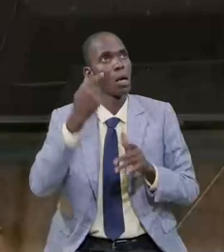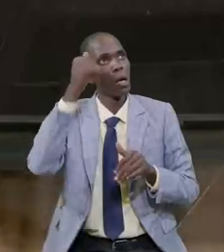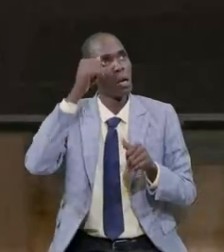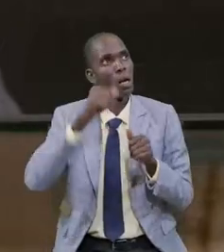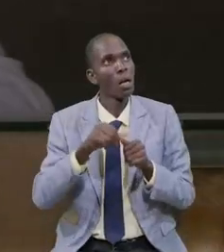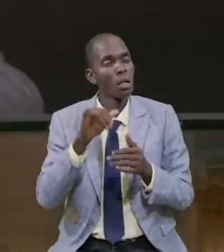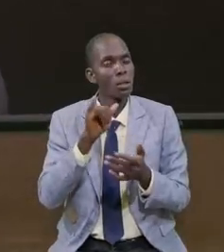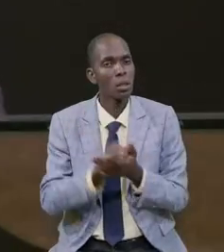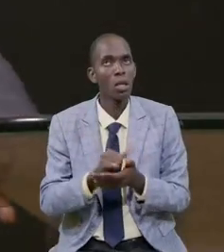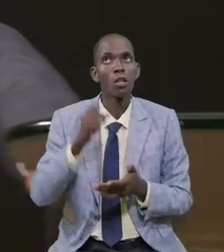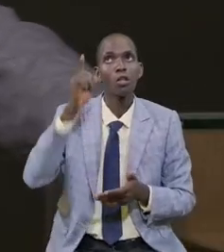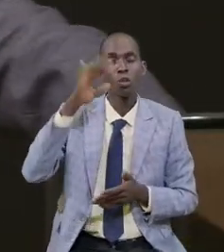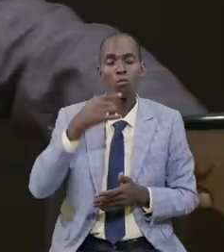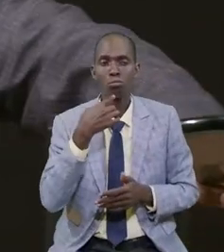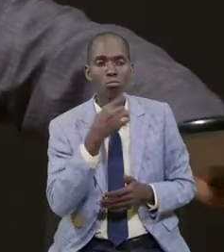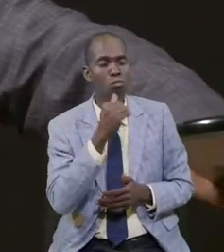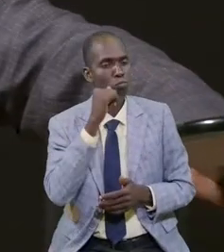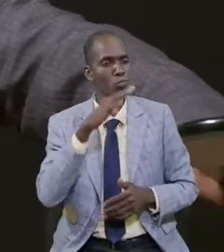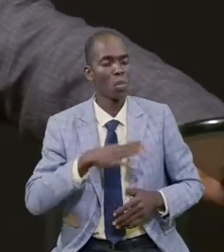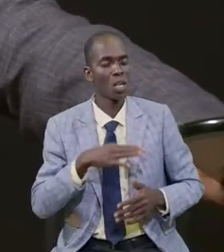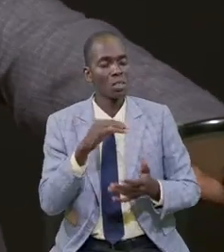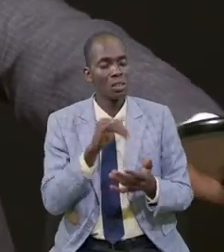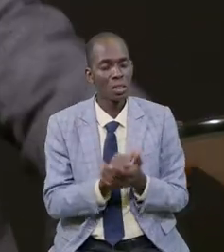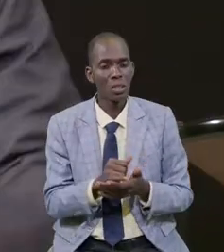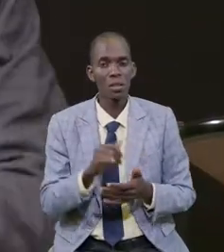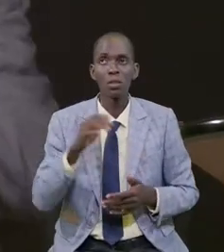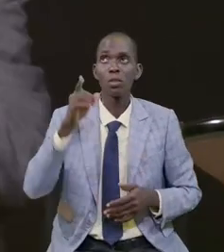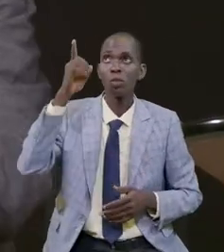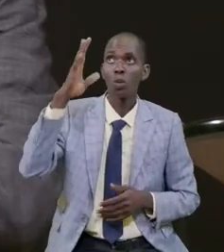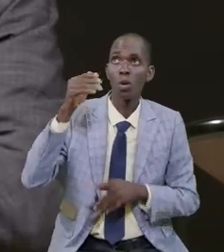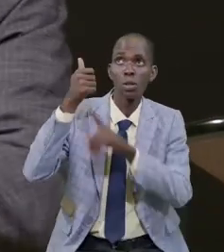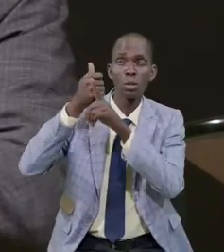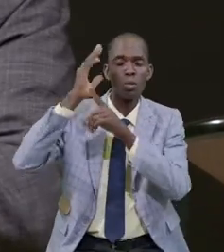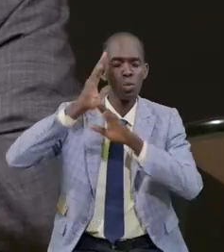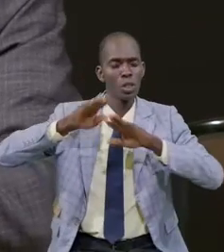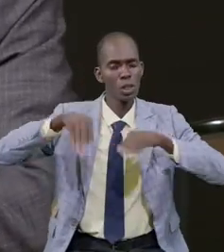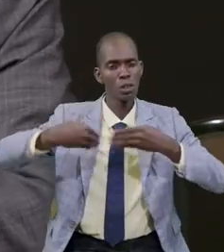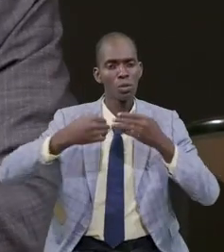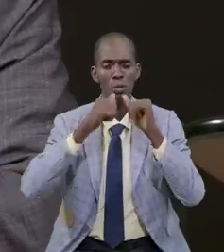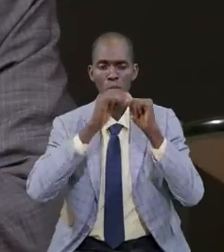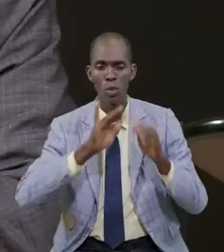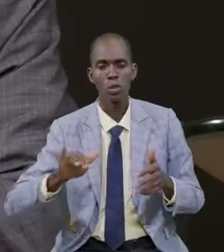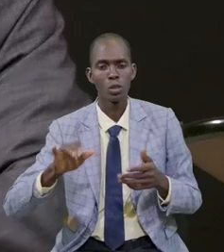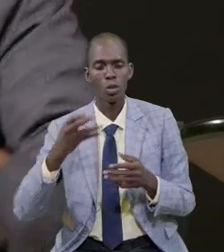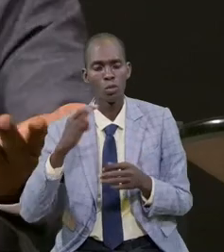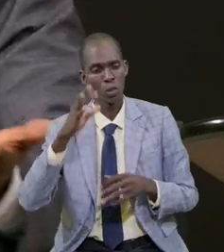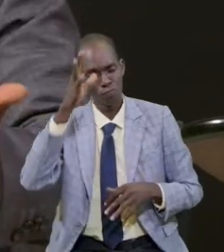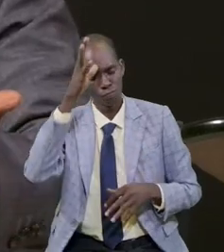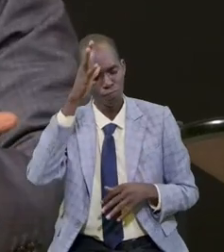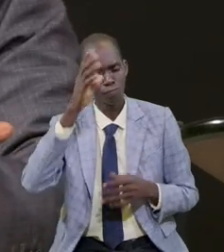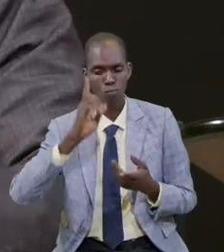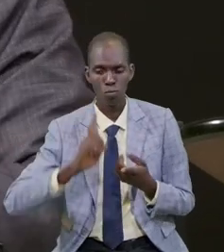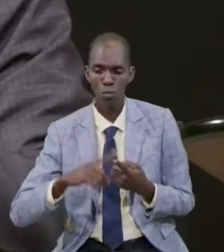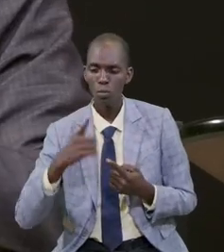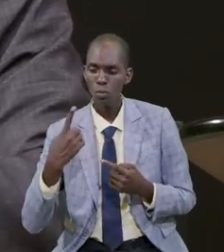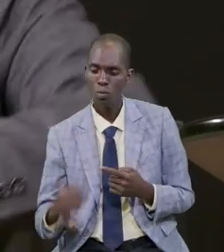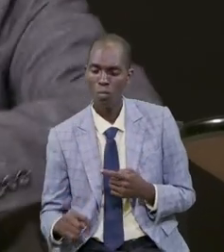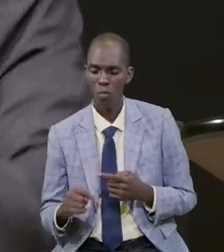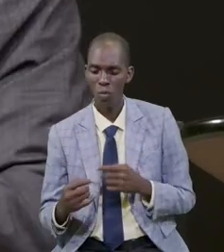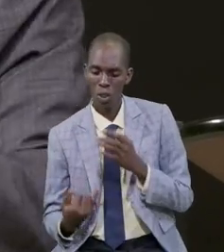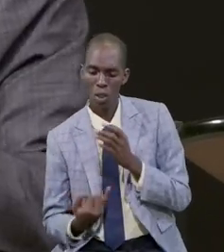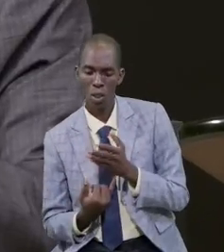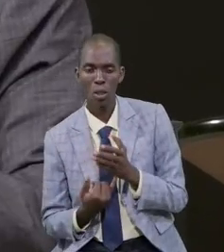que, et qu'il va donner la bénédiction au petit qui est Jacob, qui est le cadet. Mais elle n'a